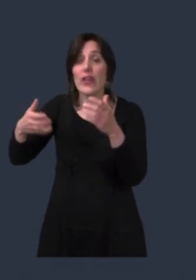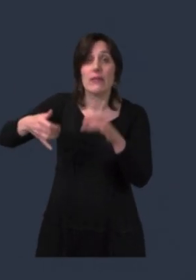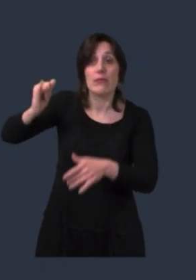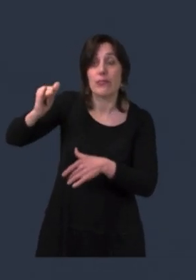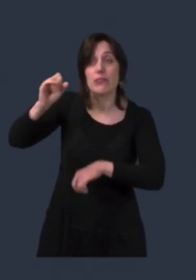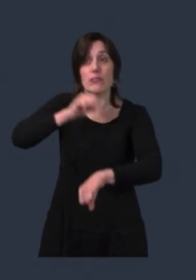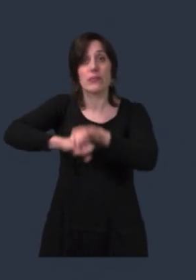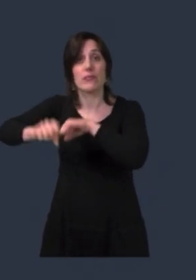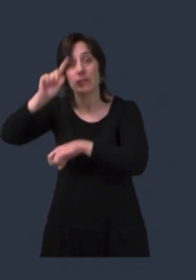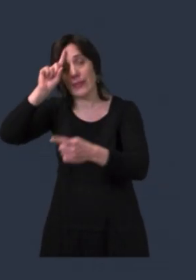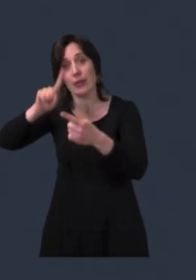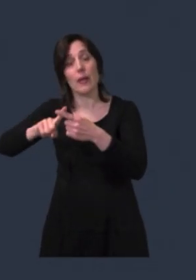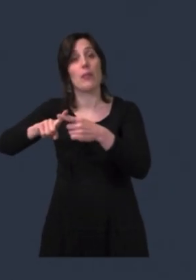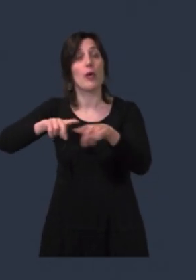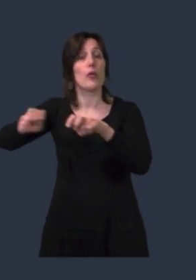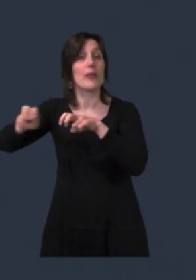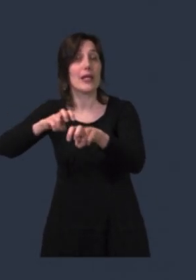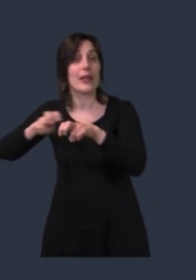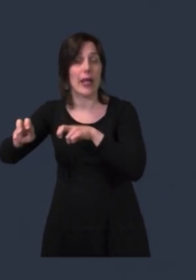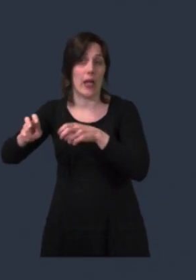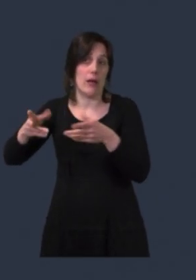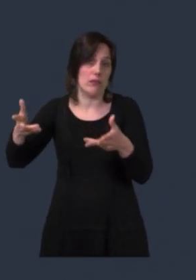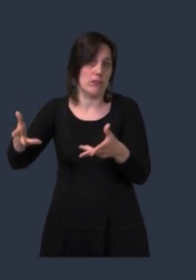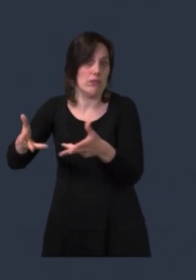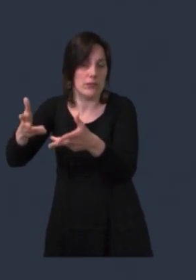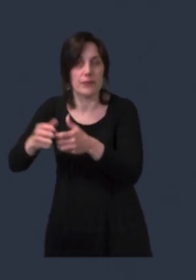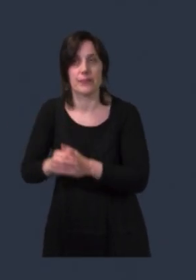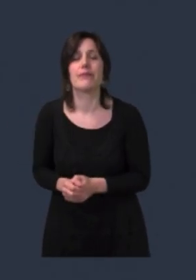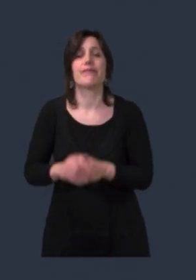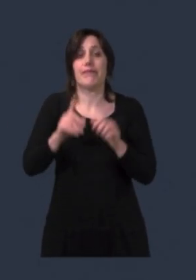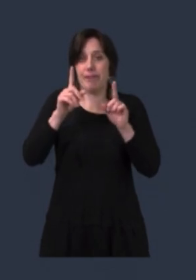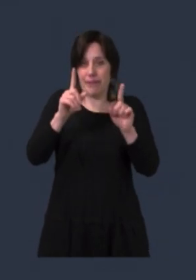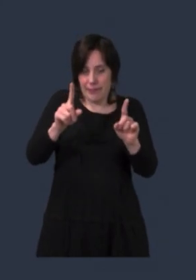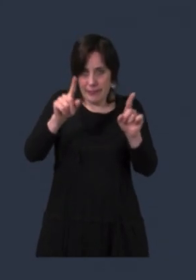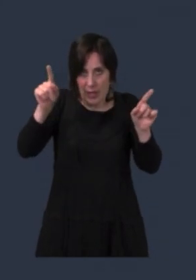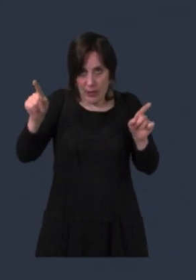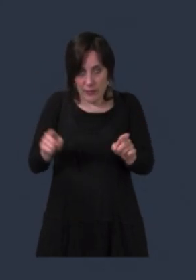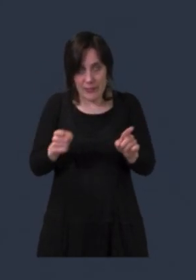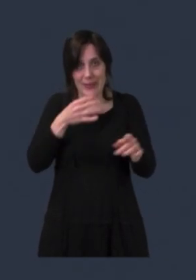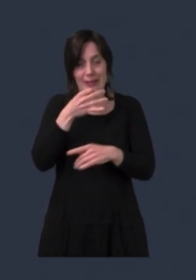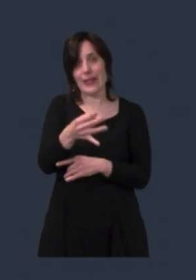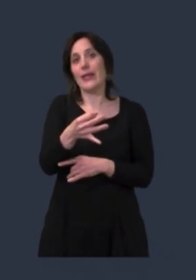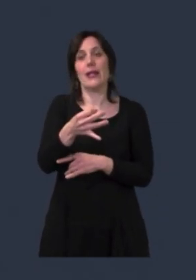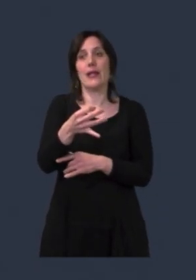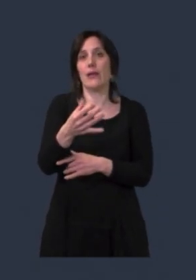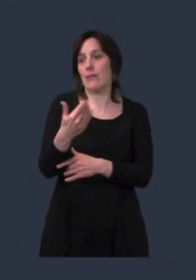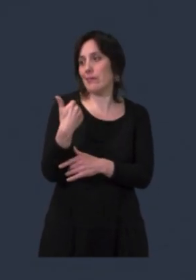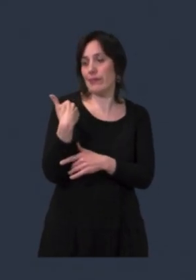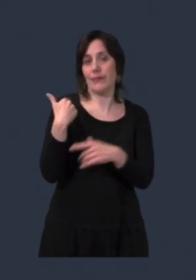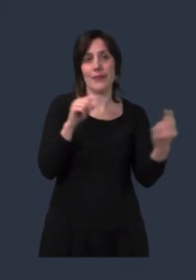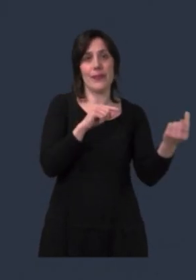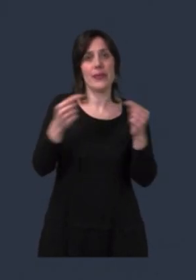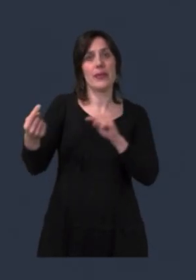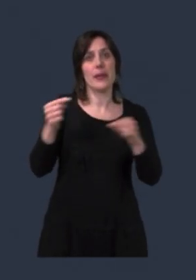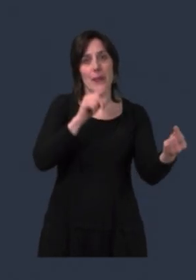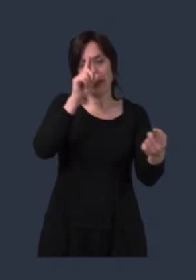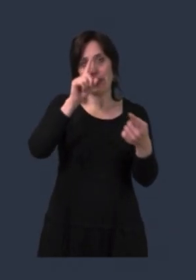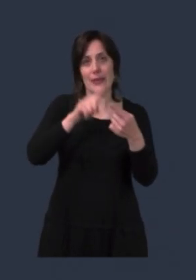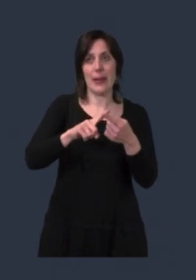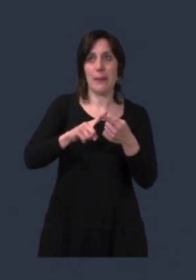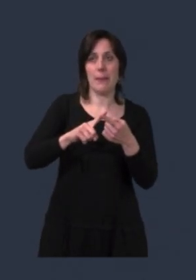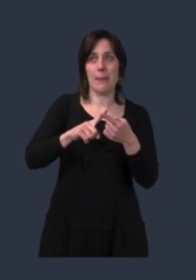champ de la mobilité. Au passage, permettez-moi de dire que le débat qu'il vient d'y avoir sur la